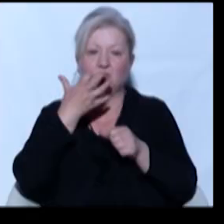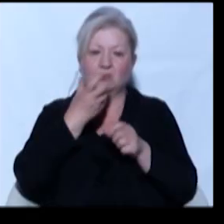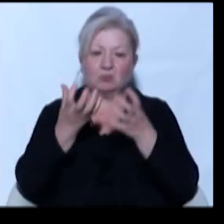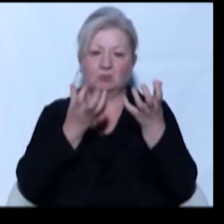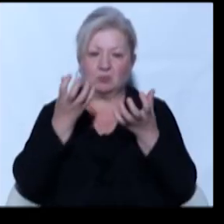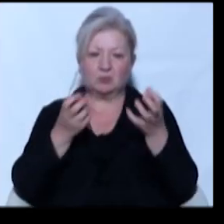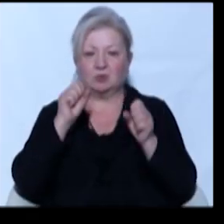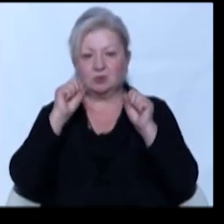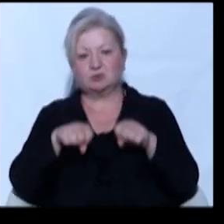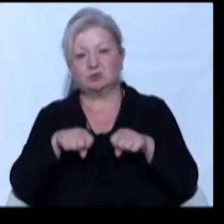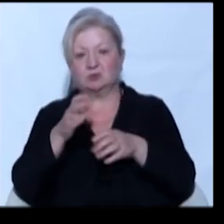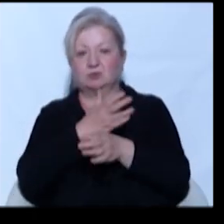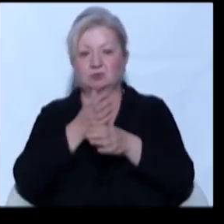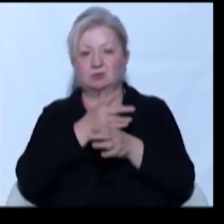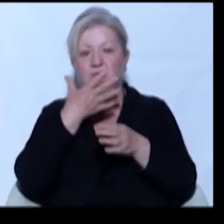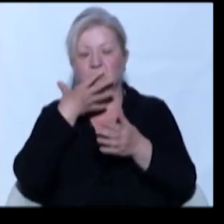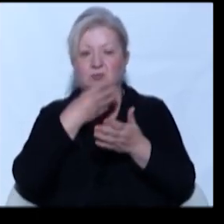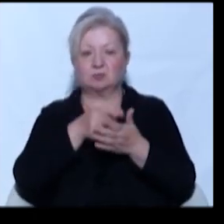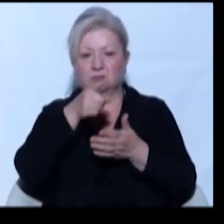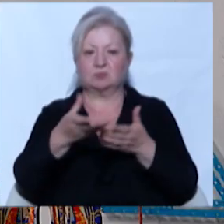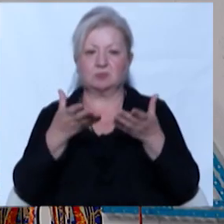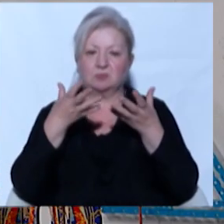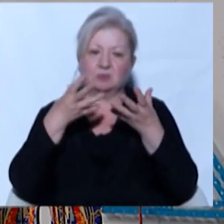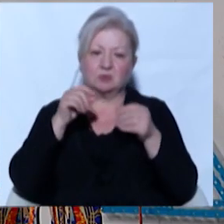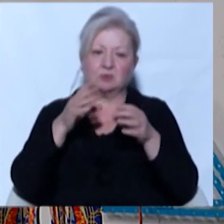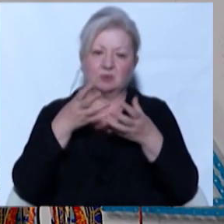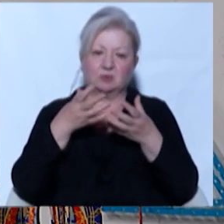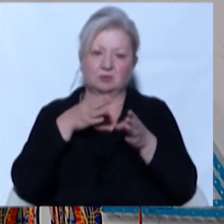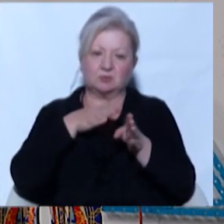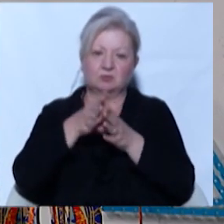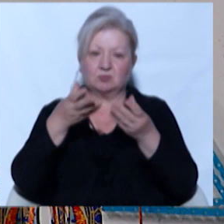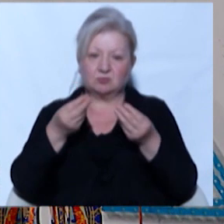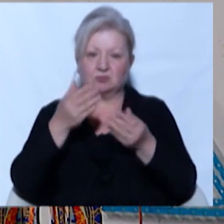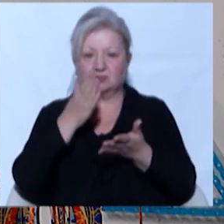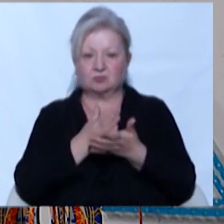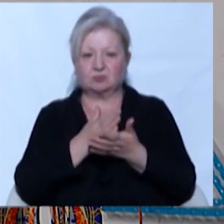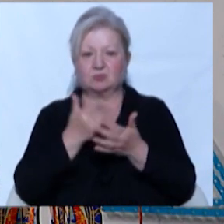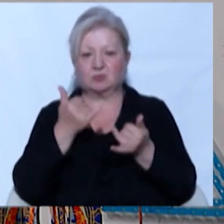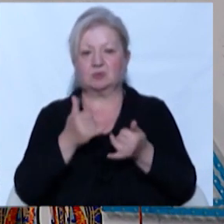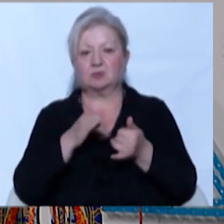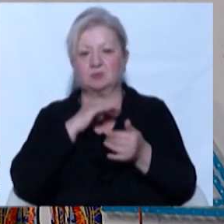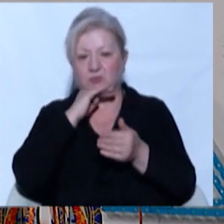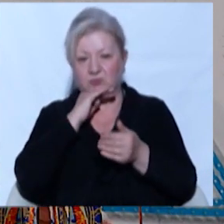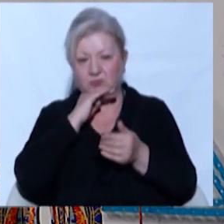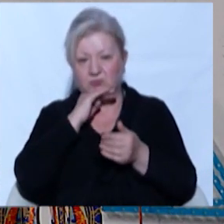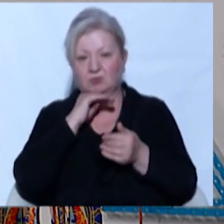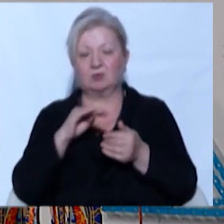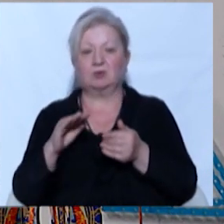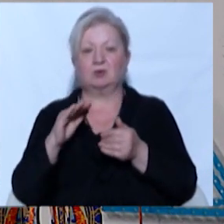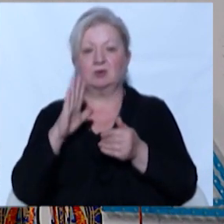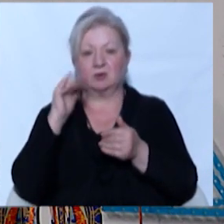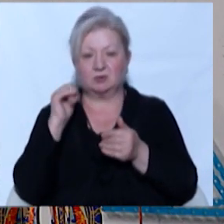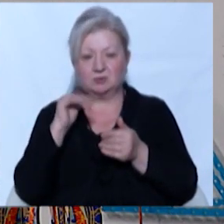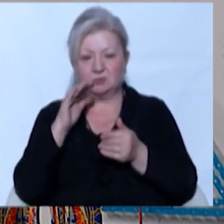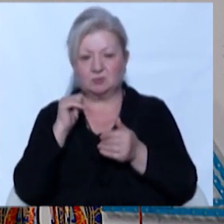პომიდორი დახარისხდეს. ფერის მიხედვით შესაძლებელია თუ არა დადგინდეს მისი სიმწიფის ხარისხი. ახლა